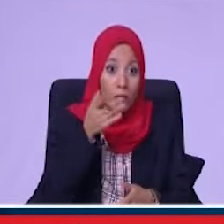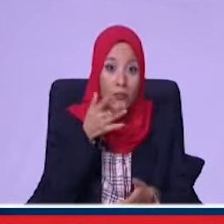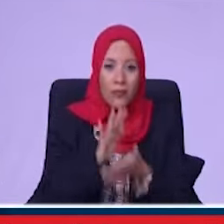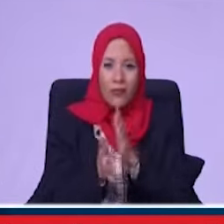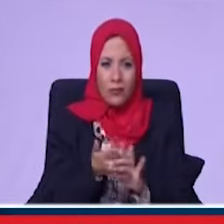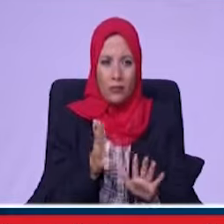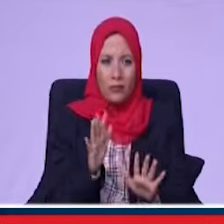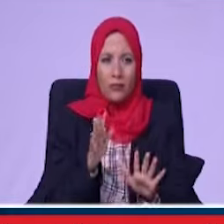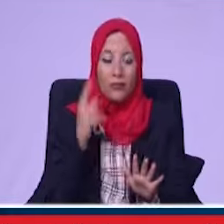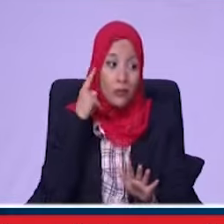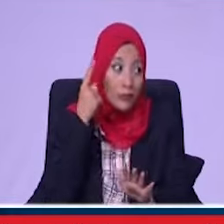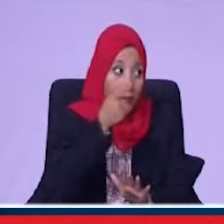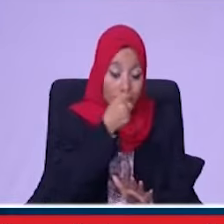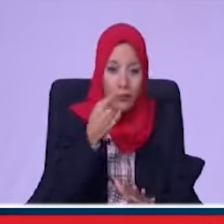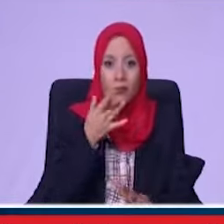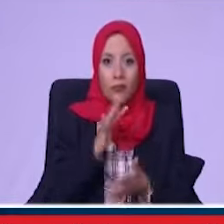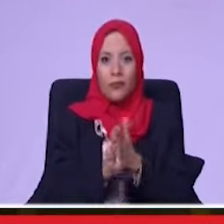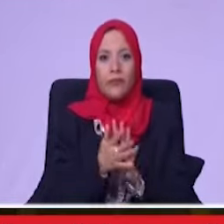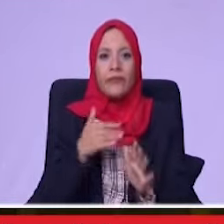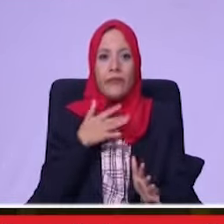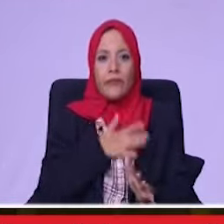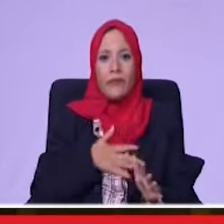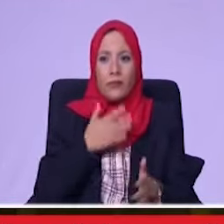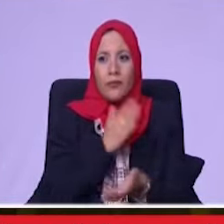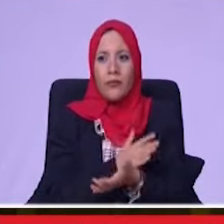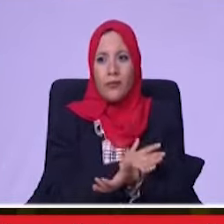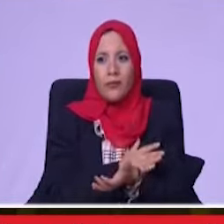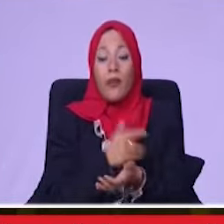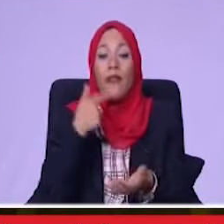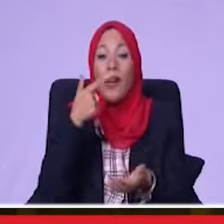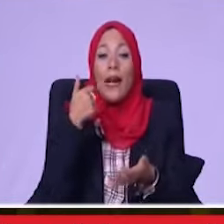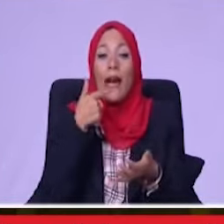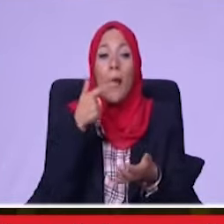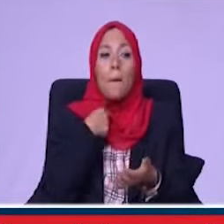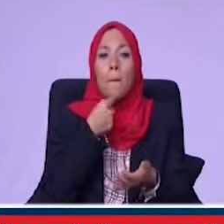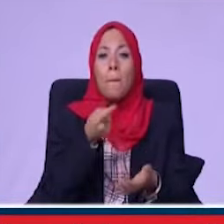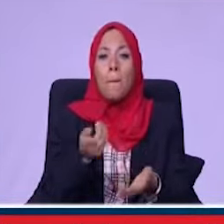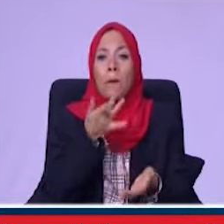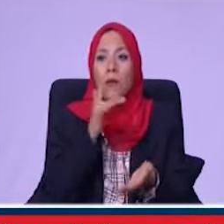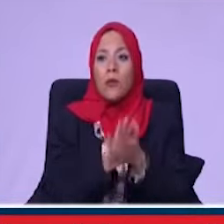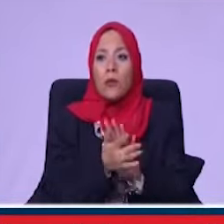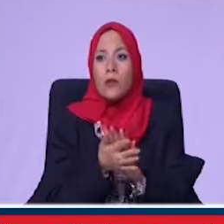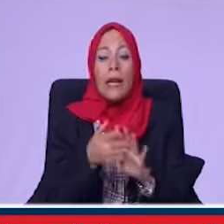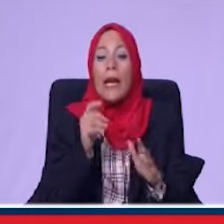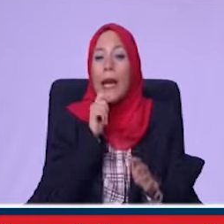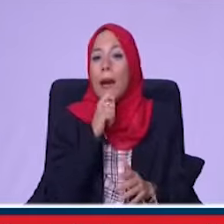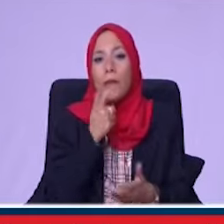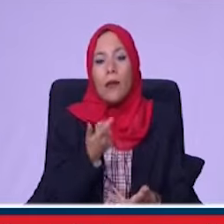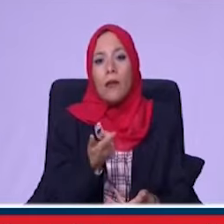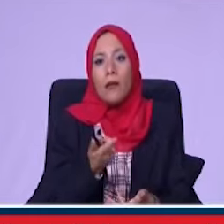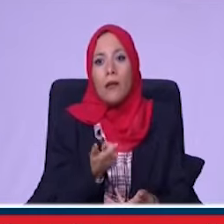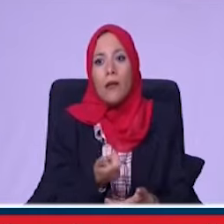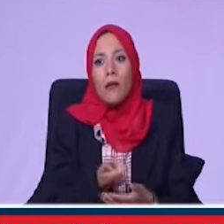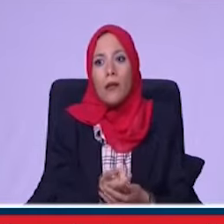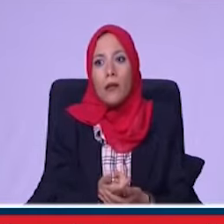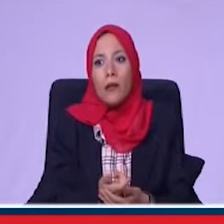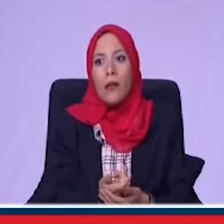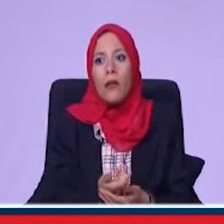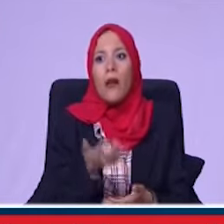ودنه، فحس ان هو تعب. وفقد النطق ازاي؟ لا، فقد النطق دوت في ما هو